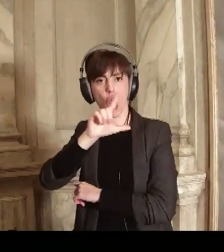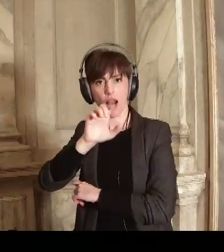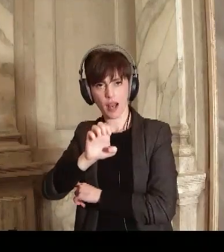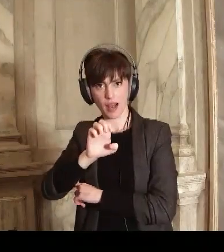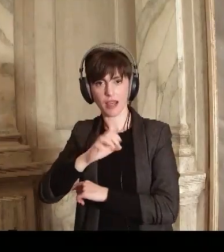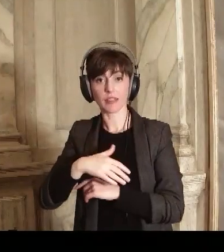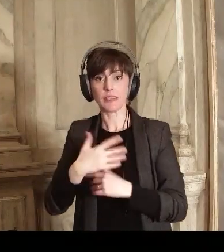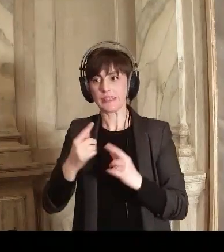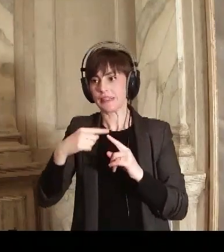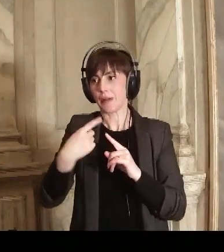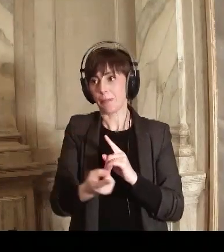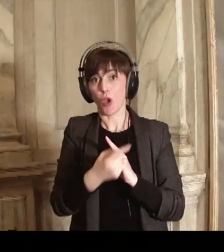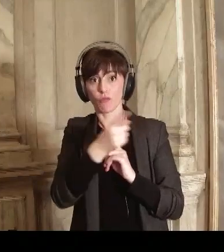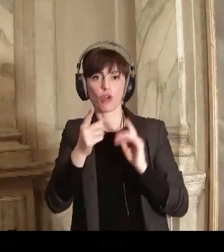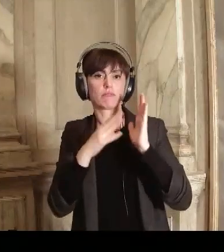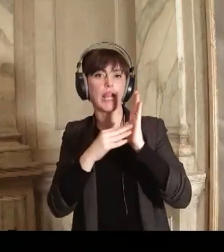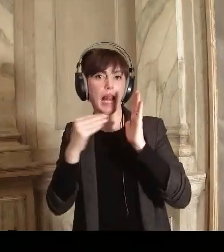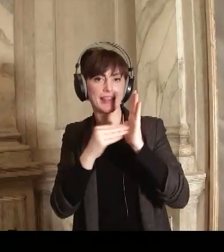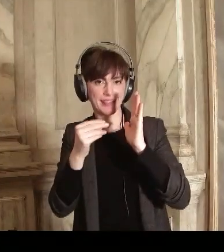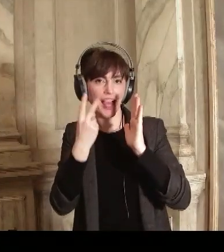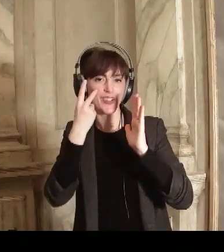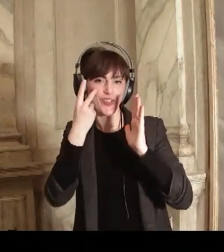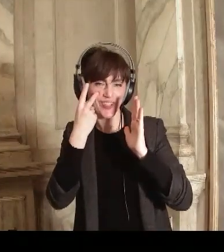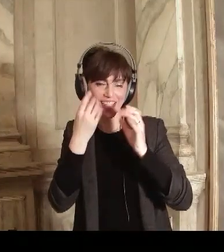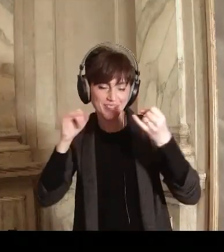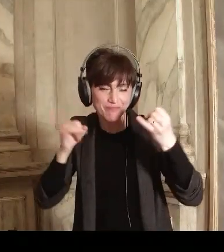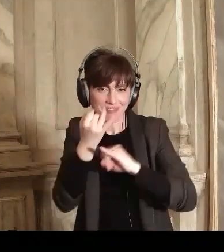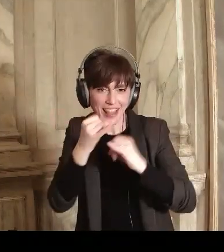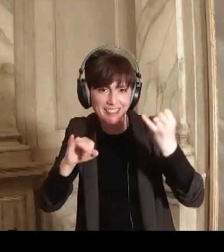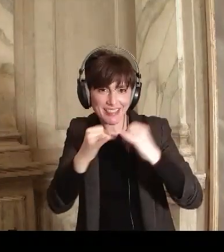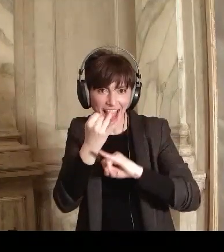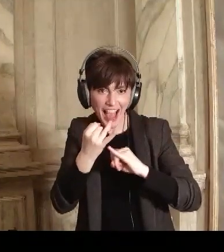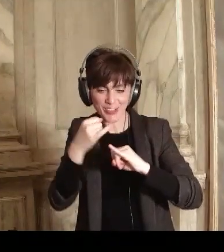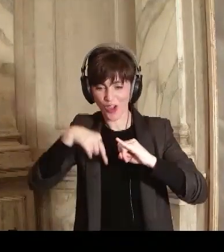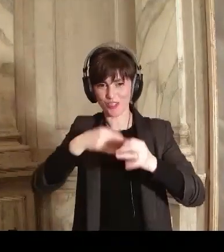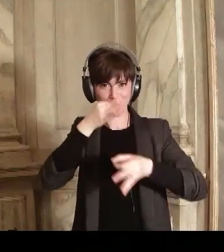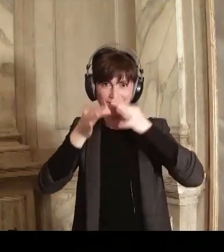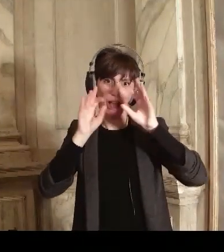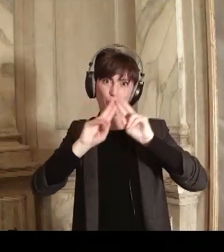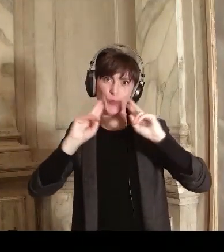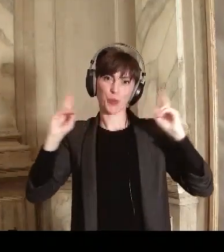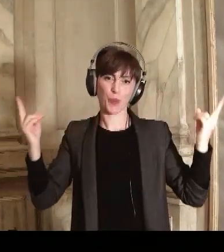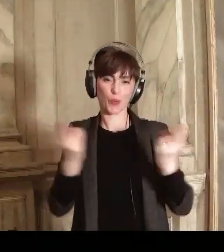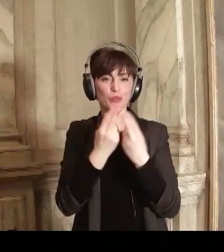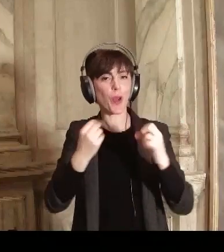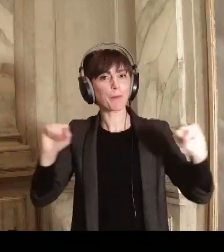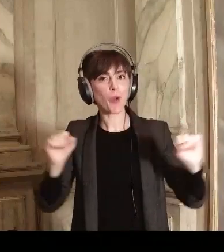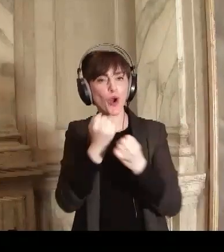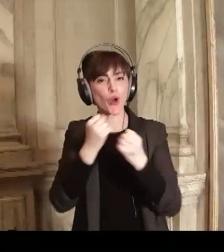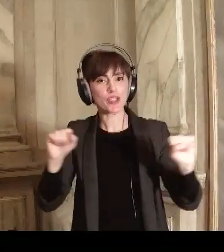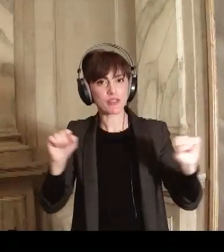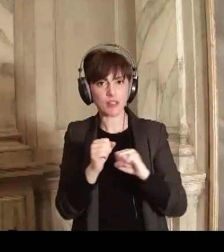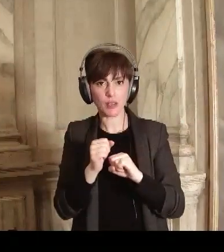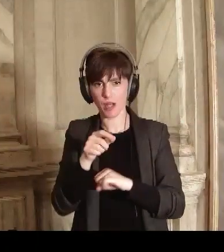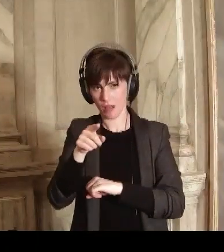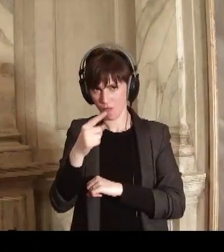non ho potuto definire meglio, e come immaginate un programma così complesso implica un inedito